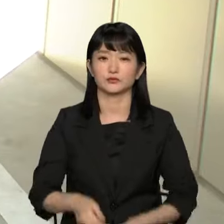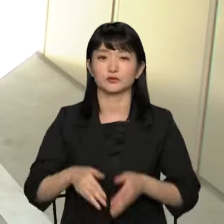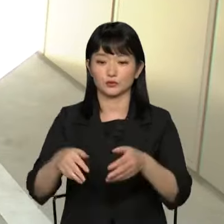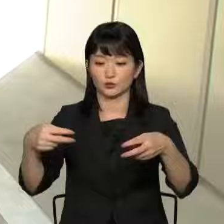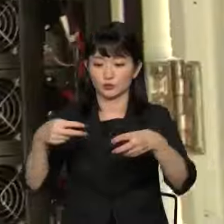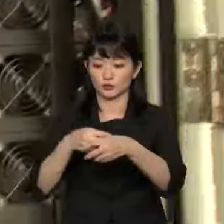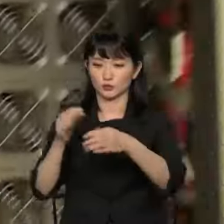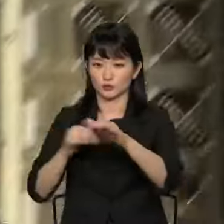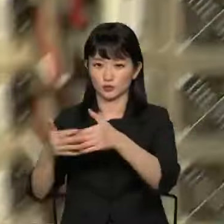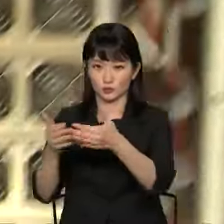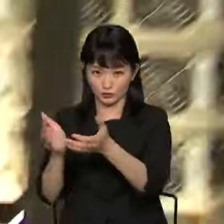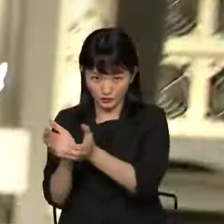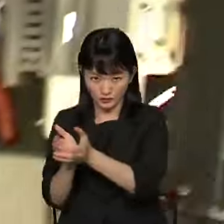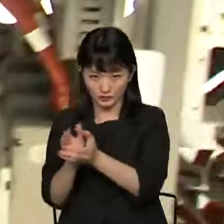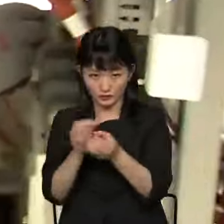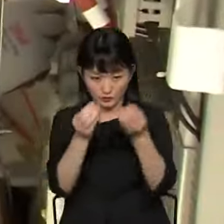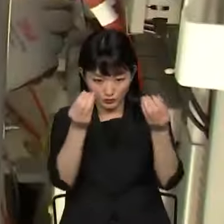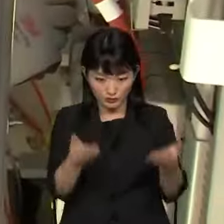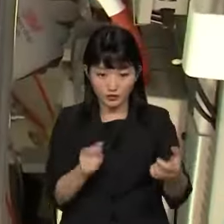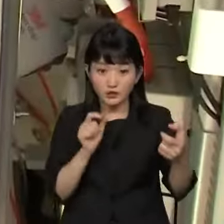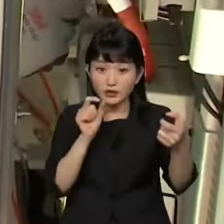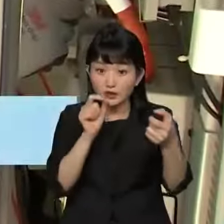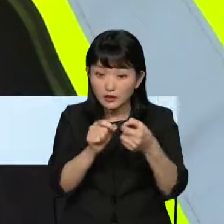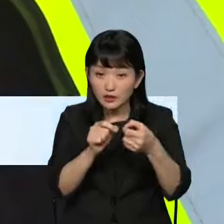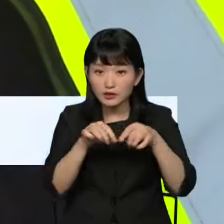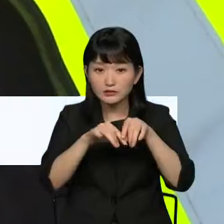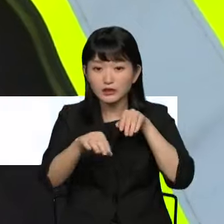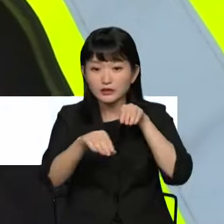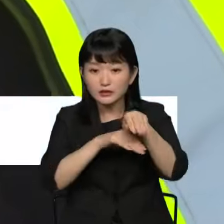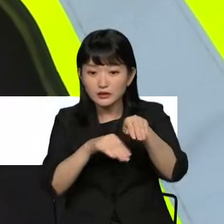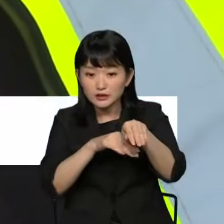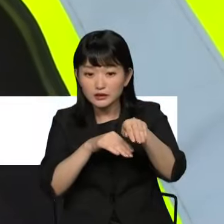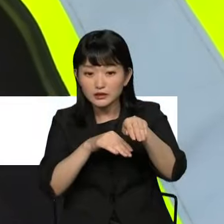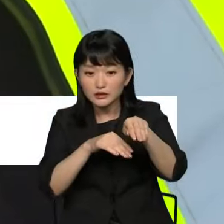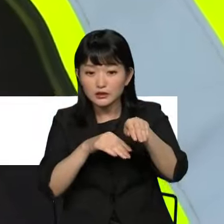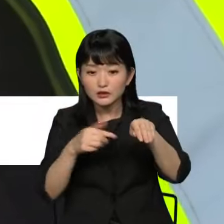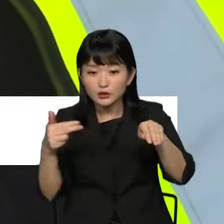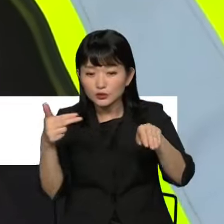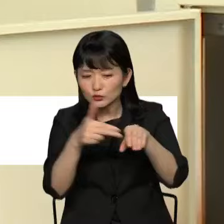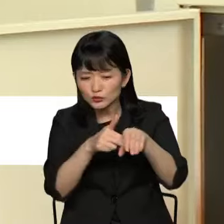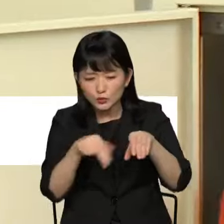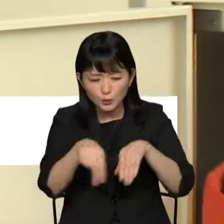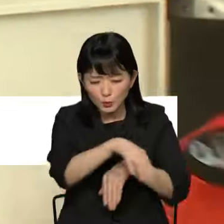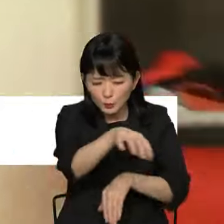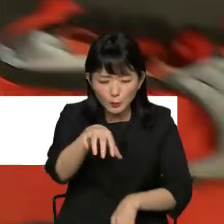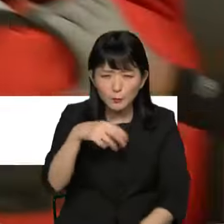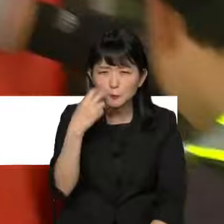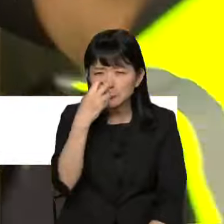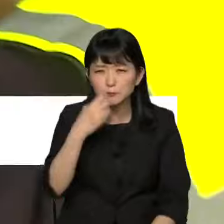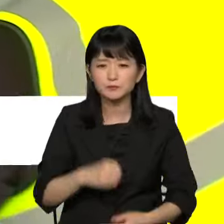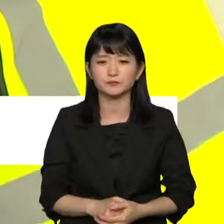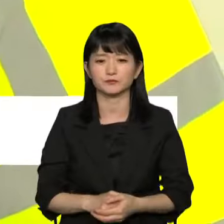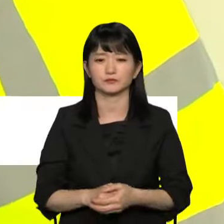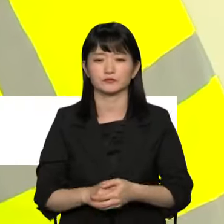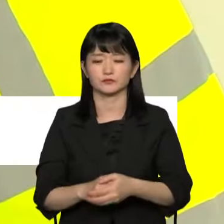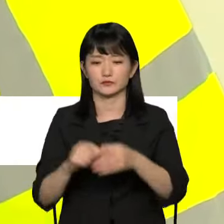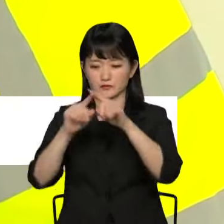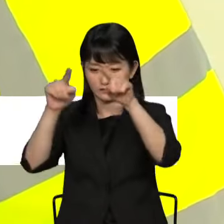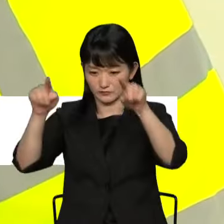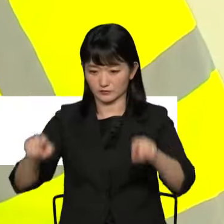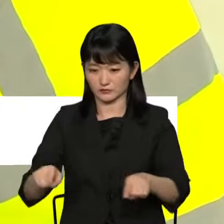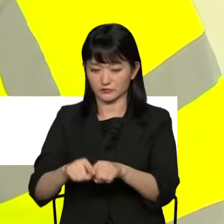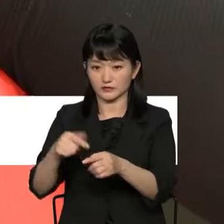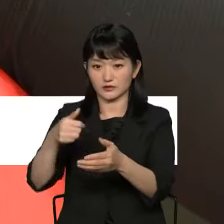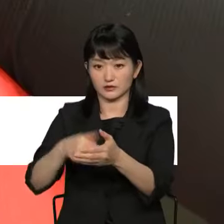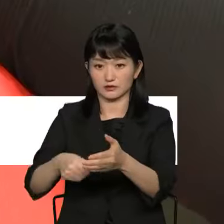도로교통공사가 추석 연휴를 앞두고 전기차 충전소 특별점검을 벌이는 모습입니다. 질식 수화포 같은 전기차 화재